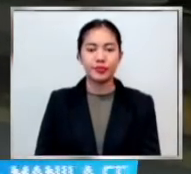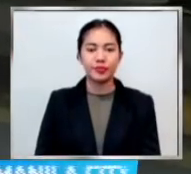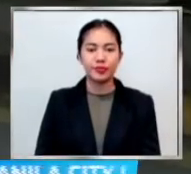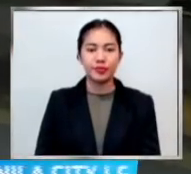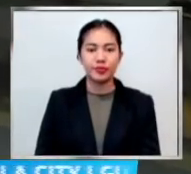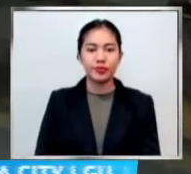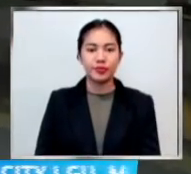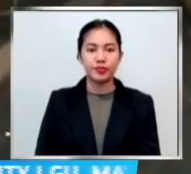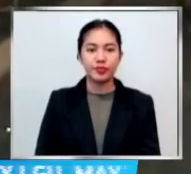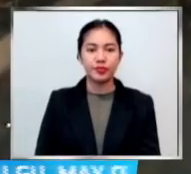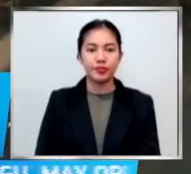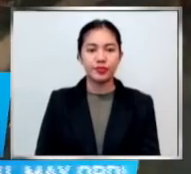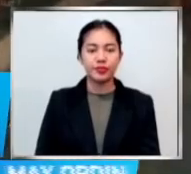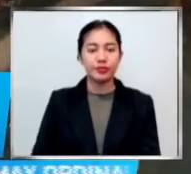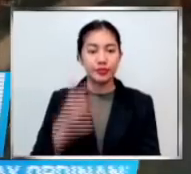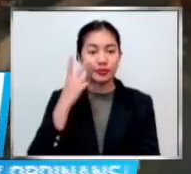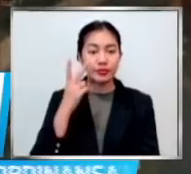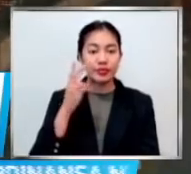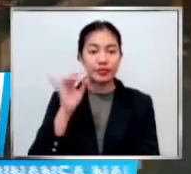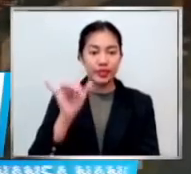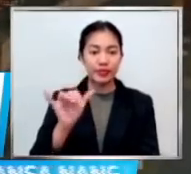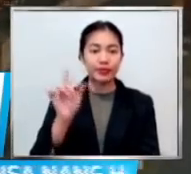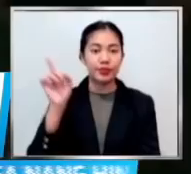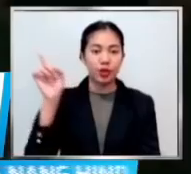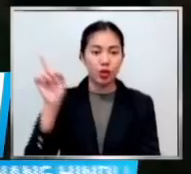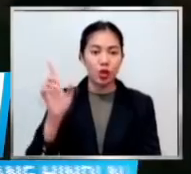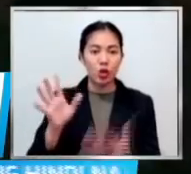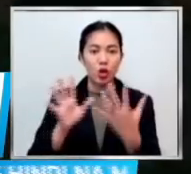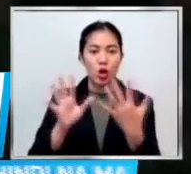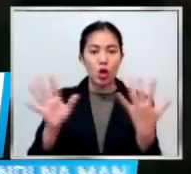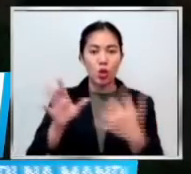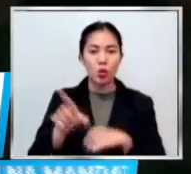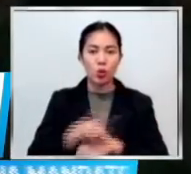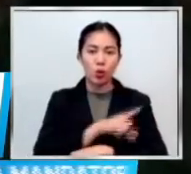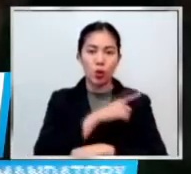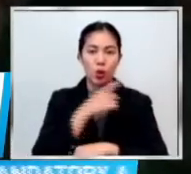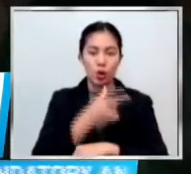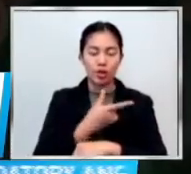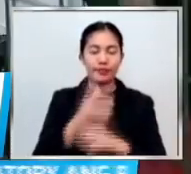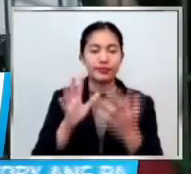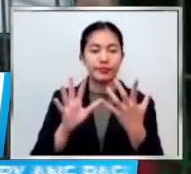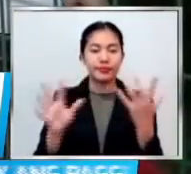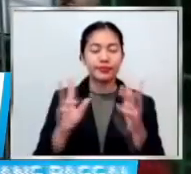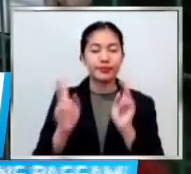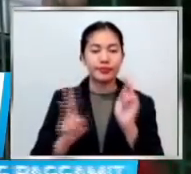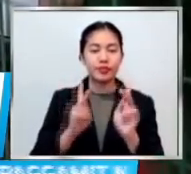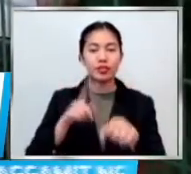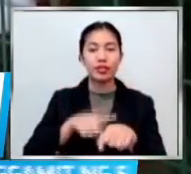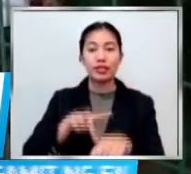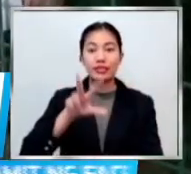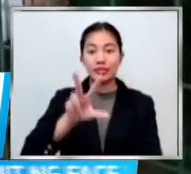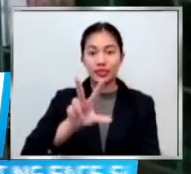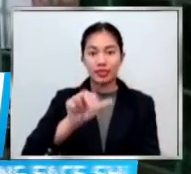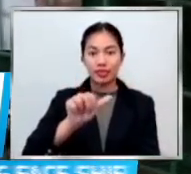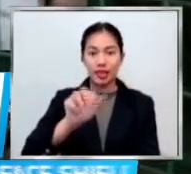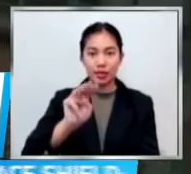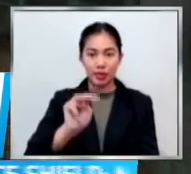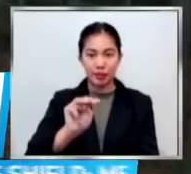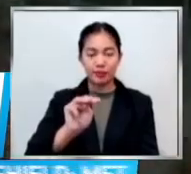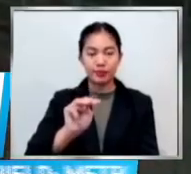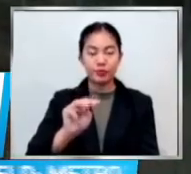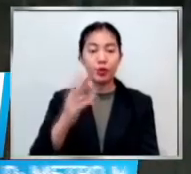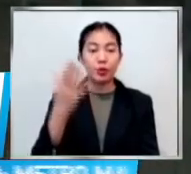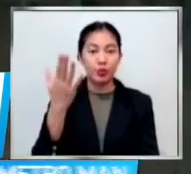Ganito na kahaba ang pila ng mga pasaherong sasakay ng bus sa EDSA Monumento pasado alas 3 pa lang ng madaling araw. Alas 4 pa kasi ng